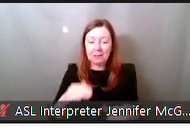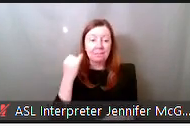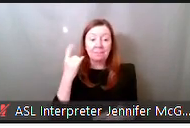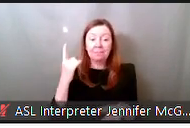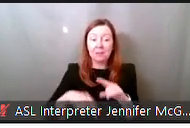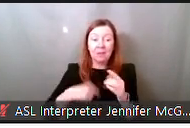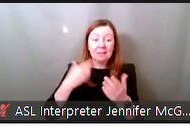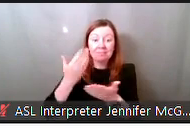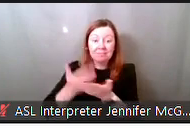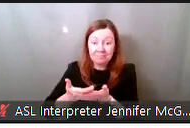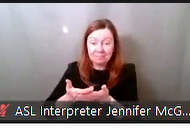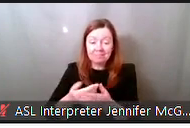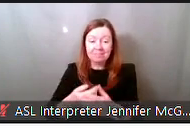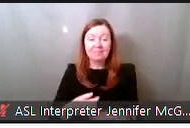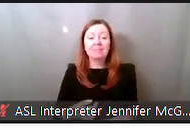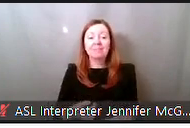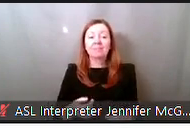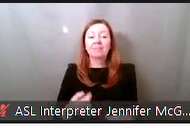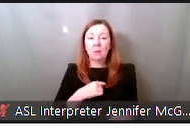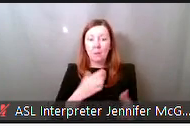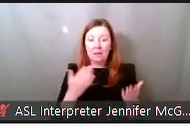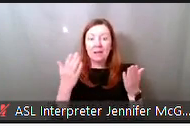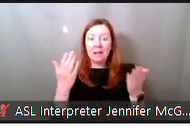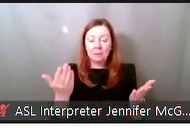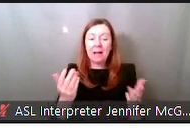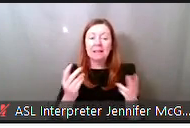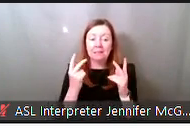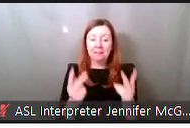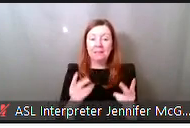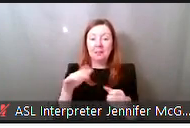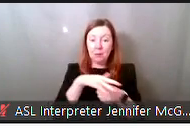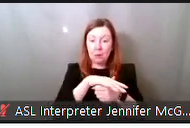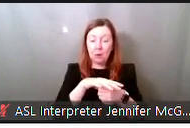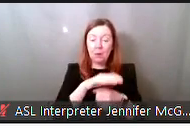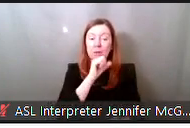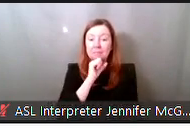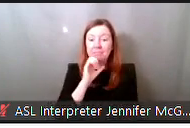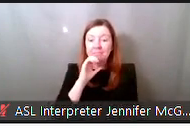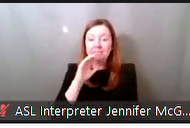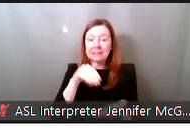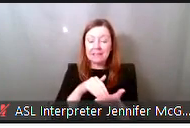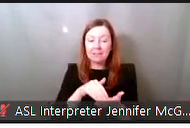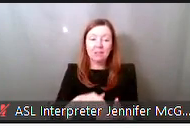接下来跟大家分享一些资源。首先是一个我们这儿有一个避暑中心，你们可以打311，可以找一个避暑中心，离你家近的地方。 We recommend again visiting your local senior center.